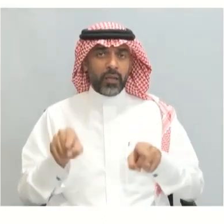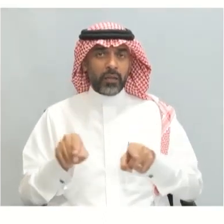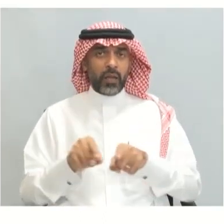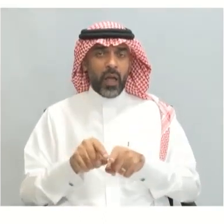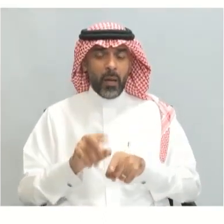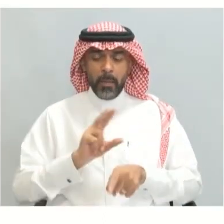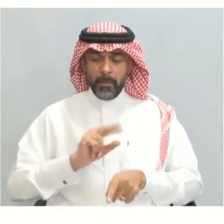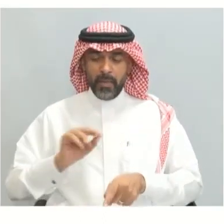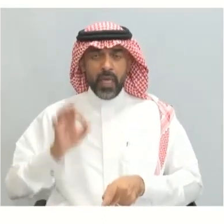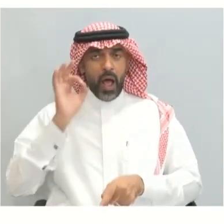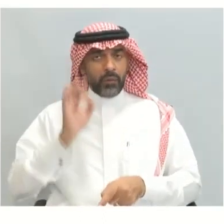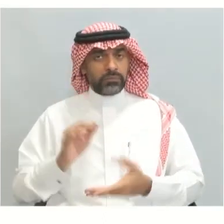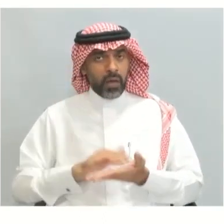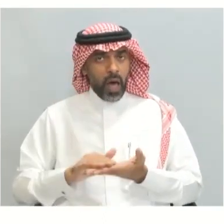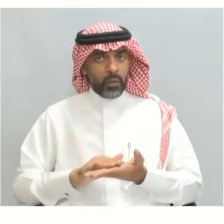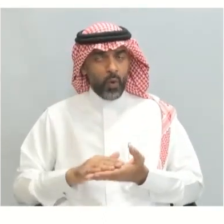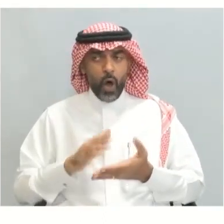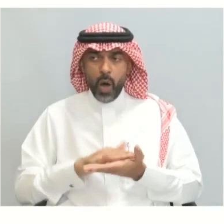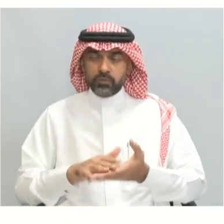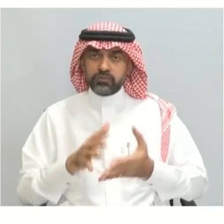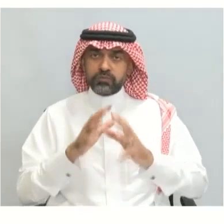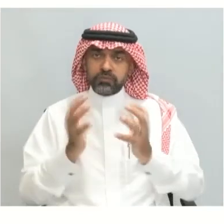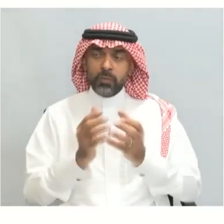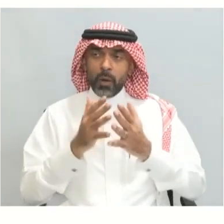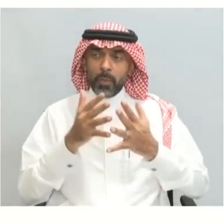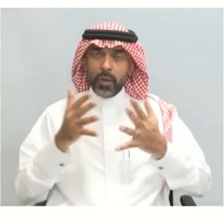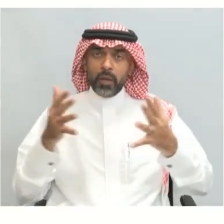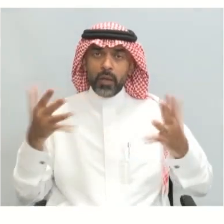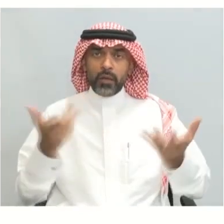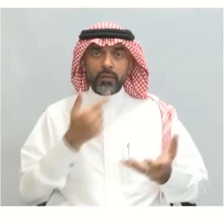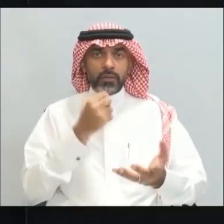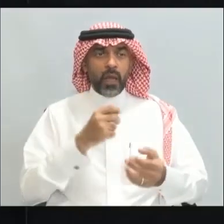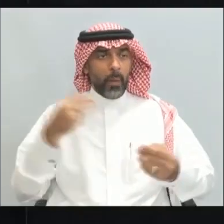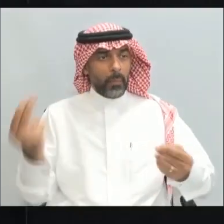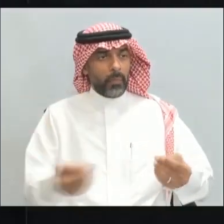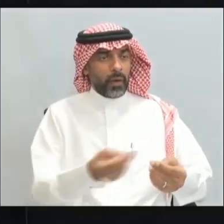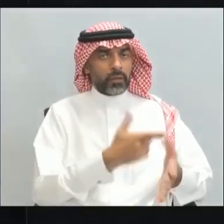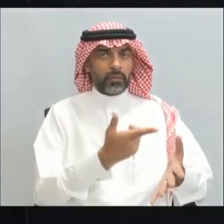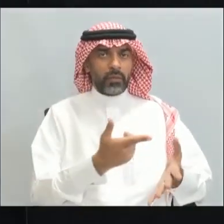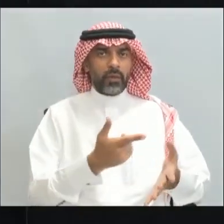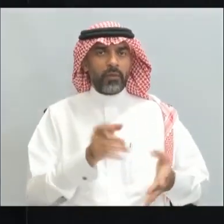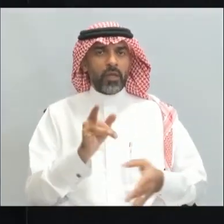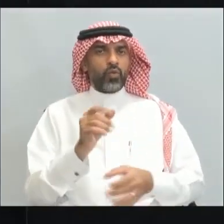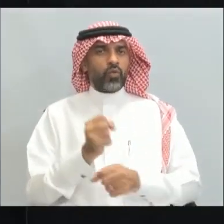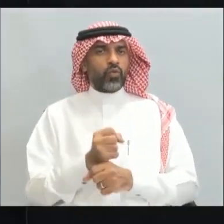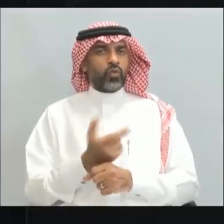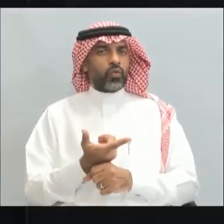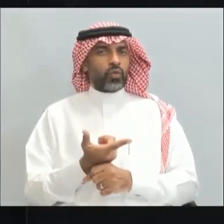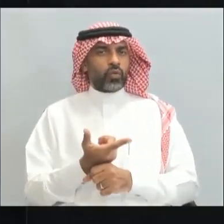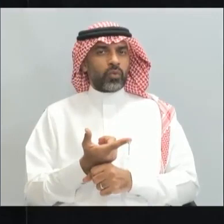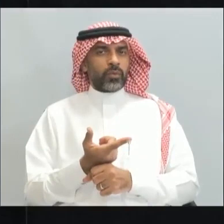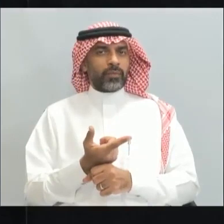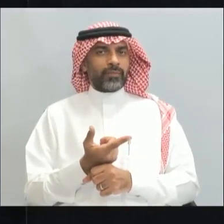بحجمها المعتاد او حجمها الطبيعي بابعادها الكبيره فماذا فعل انسان او ماذا قام به